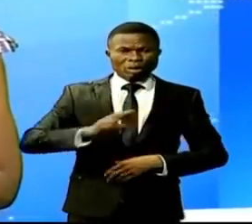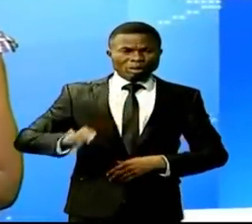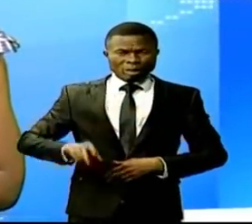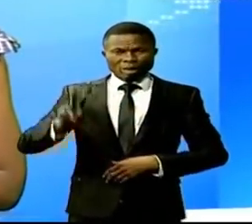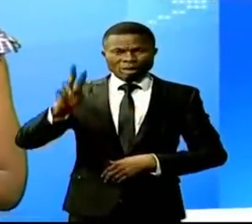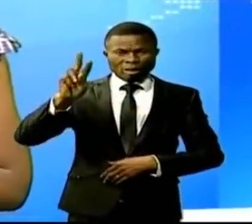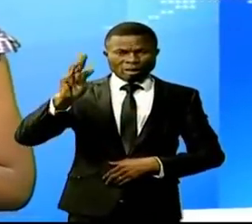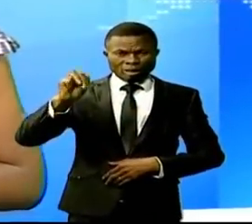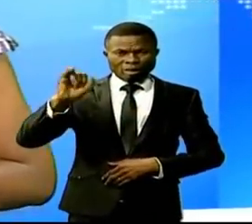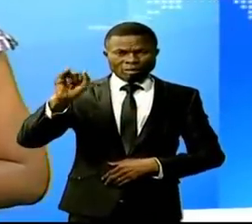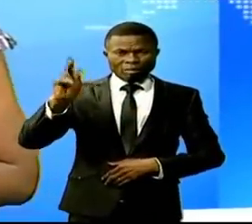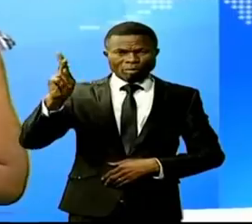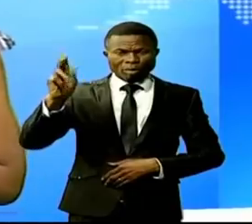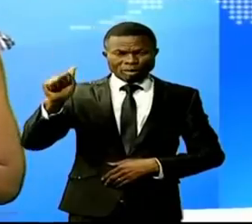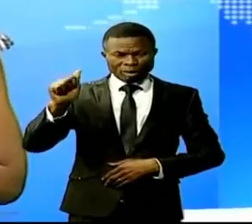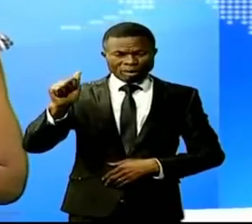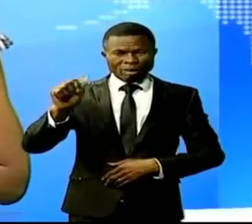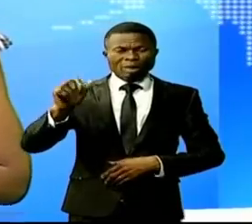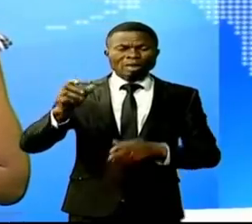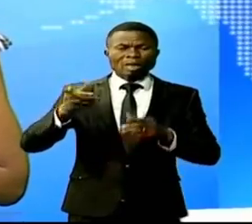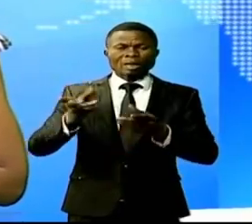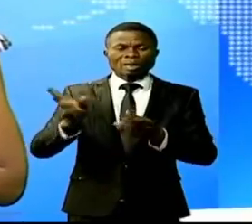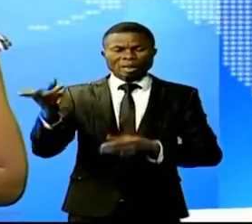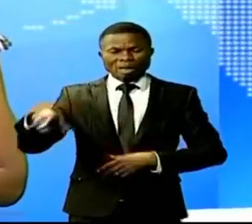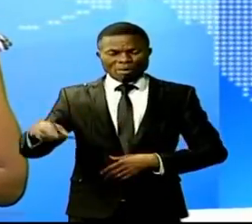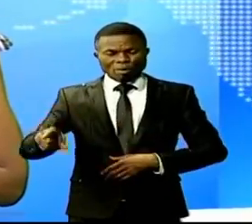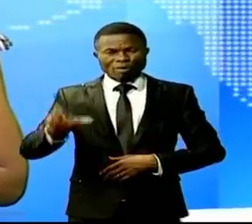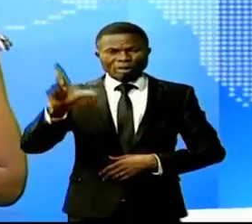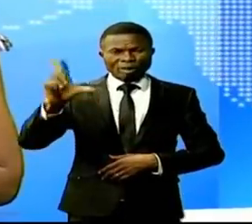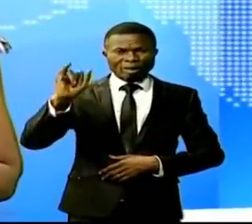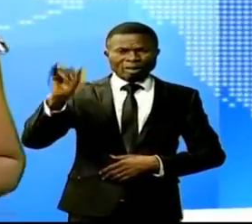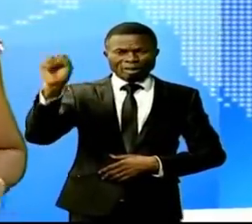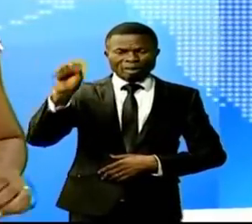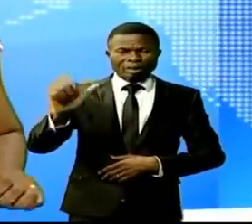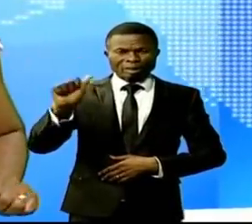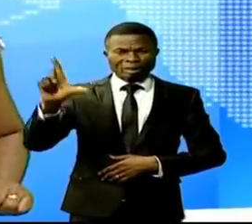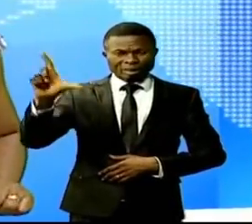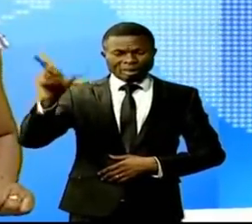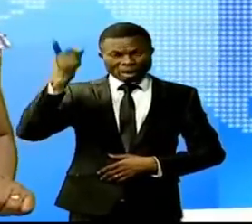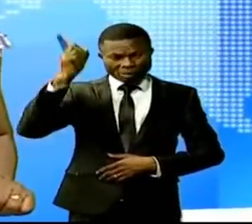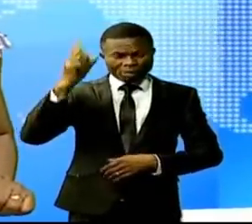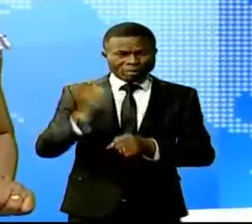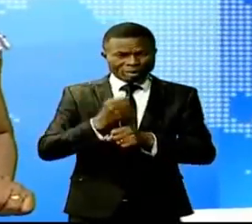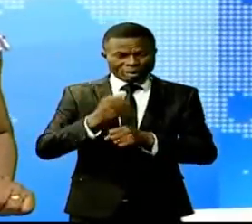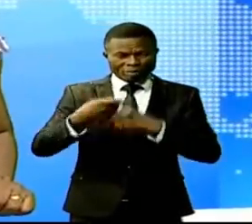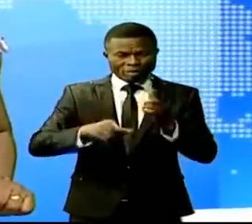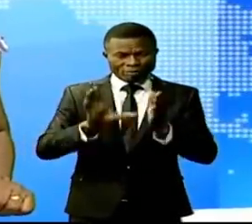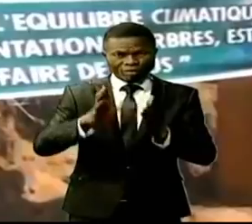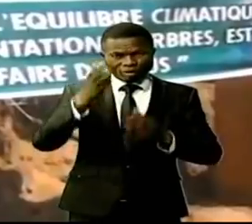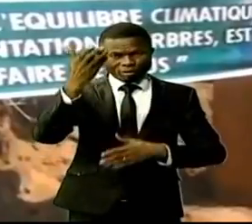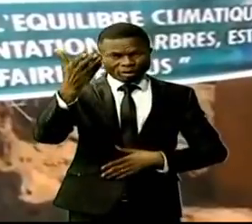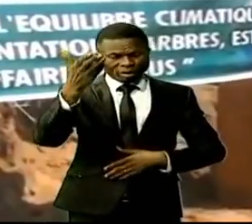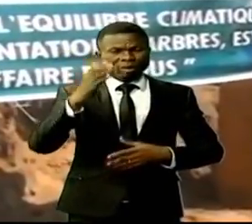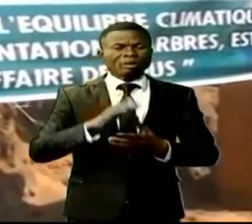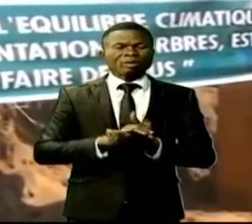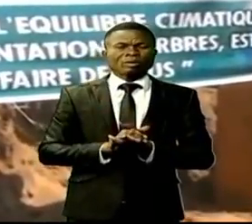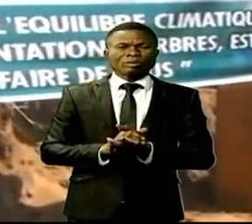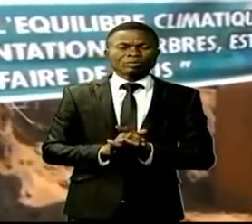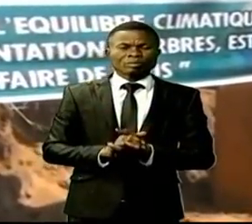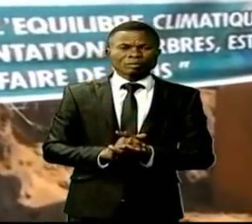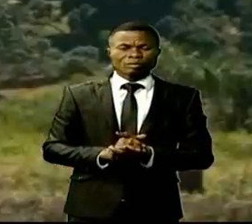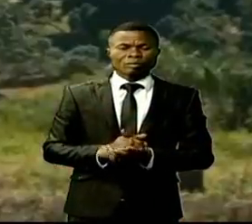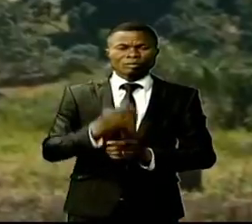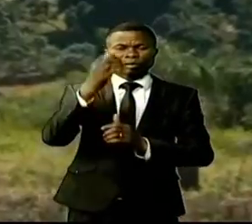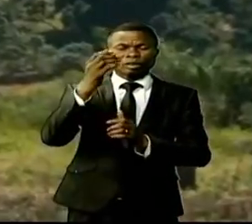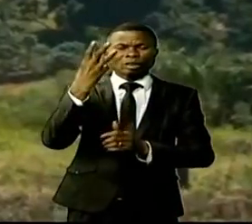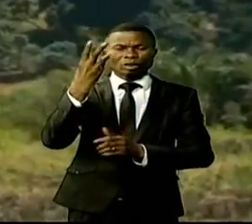à Lissala a été choisi pour cette première expérience. Edith Chalakatala. Le 5 décembre de chaque